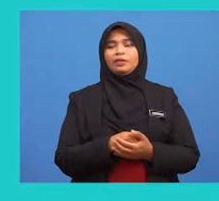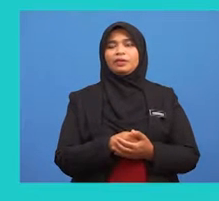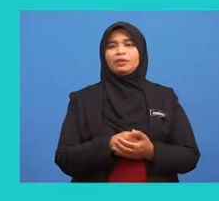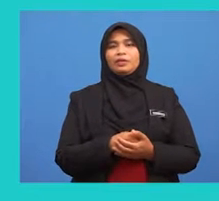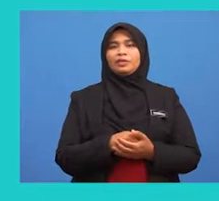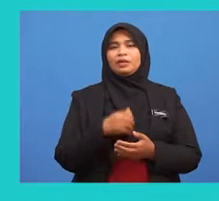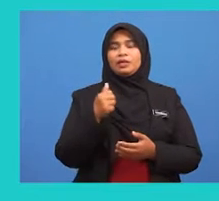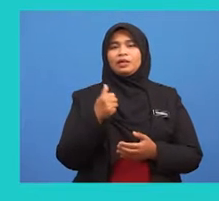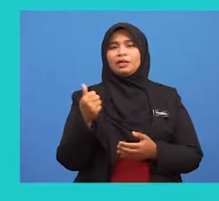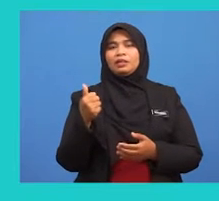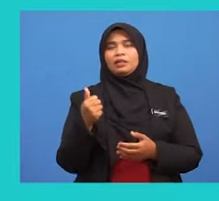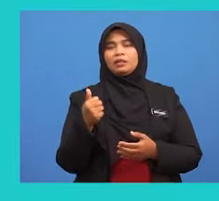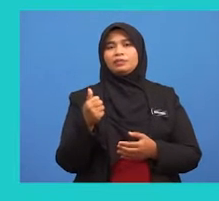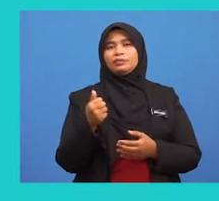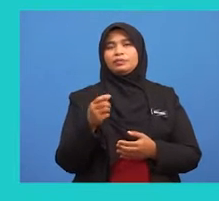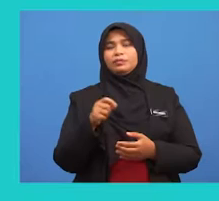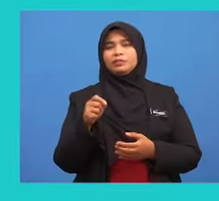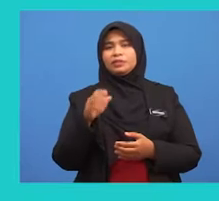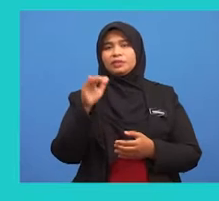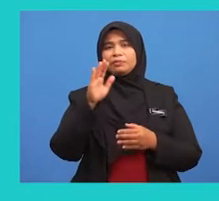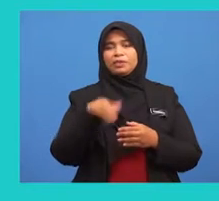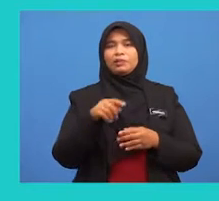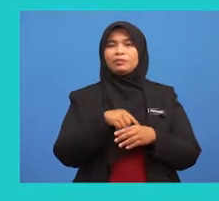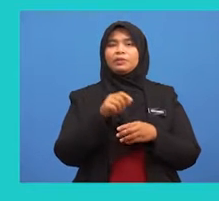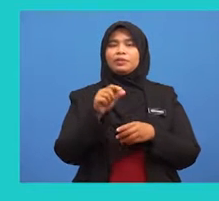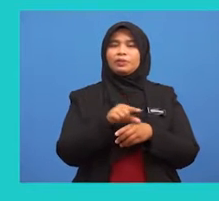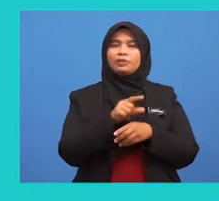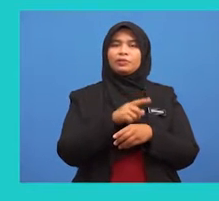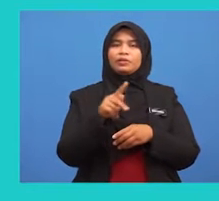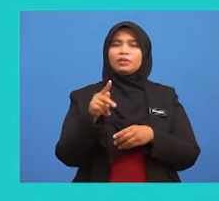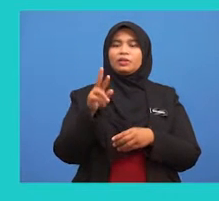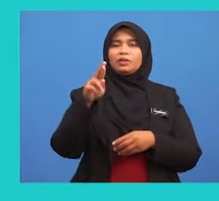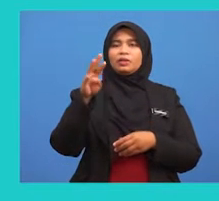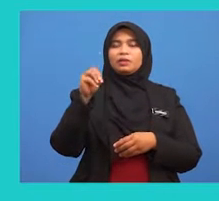iaitu alat tulis yang belum digunakan